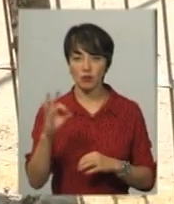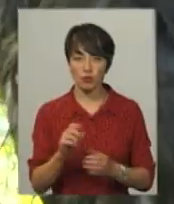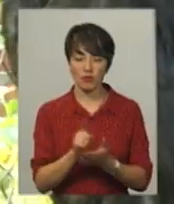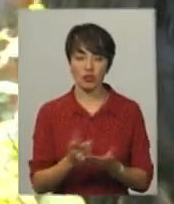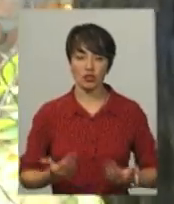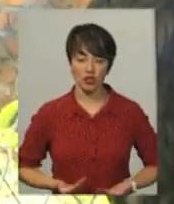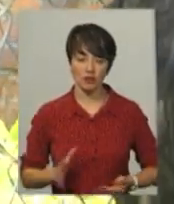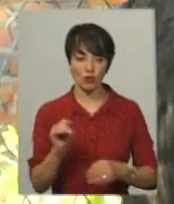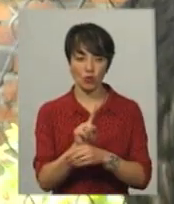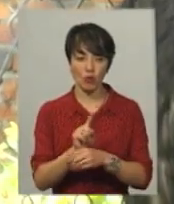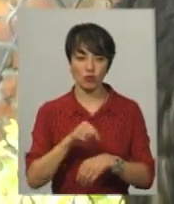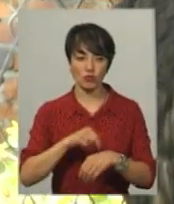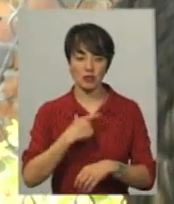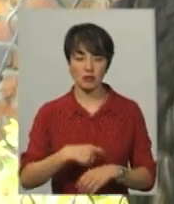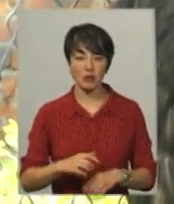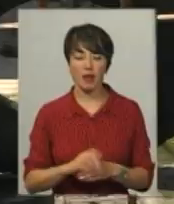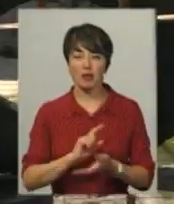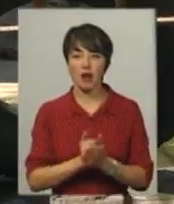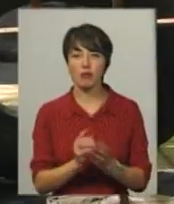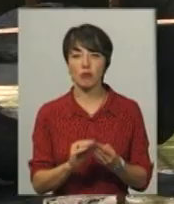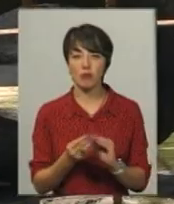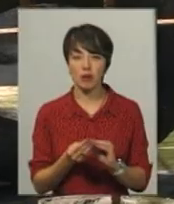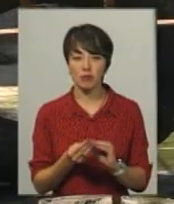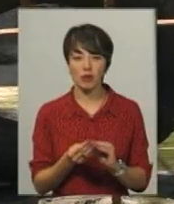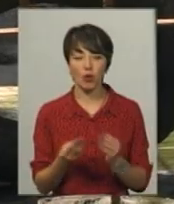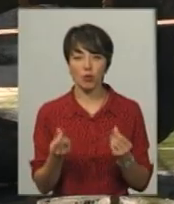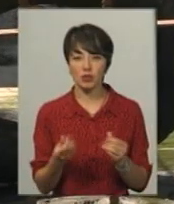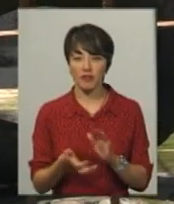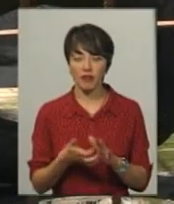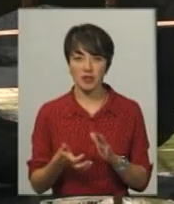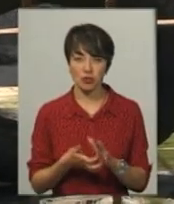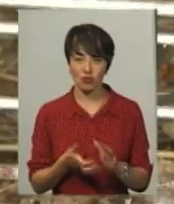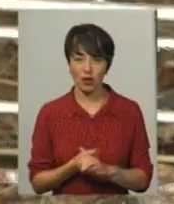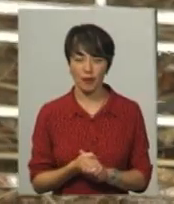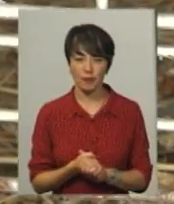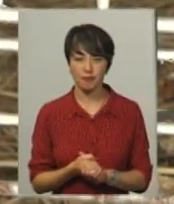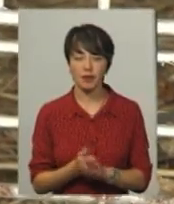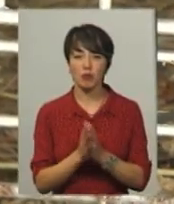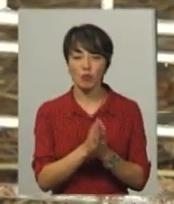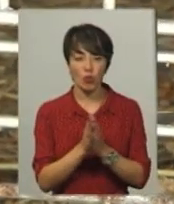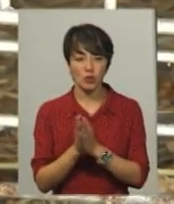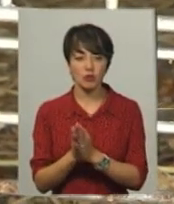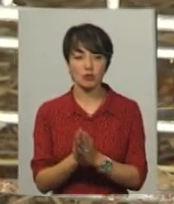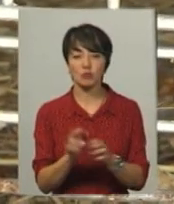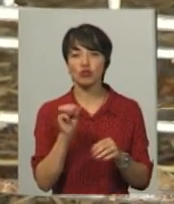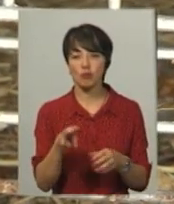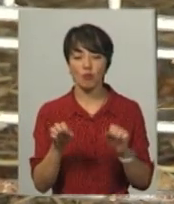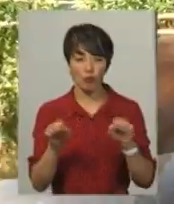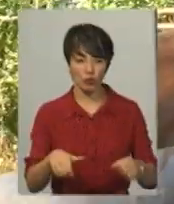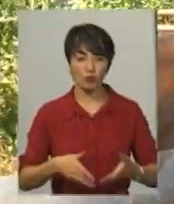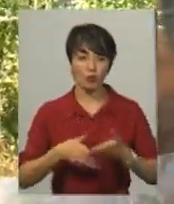і добре, і нормально почувати себе. Нагальна проблема, що коштів нам не вистачає. Тобто, от просимо, хто чим може, щоб допомогли